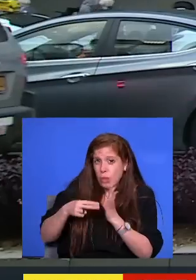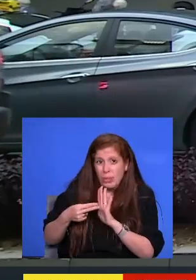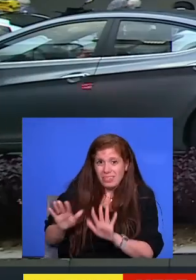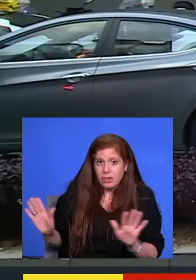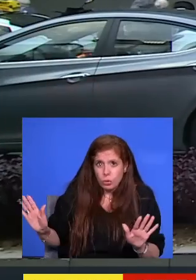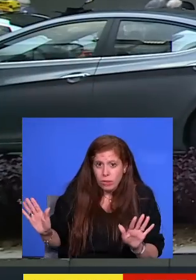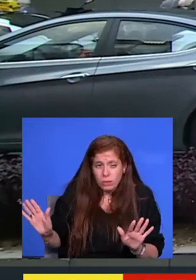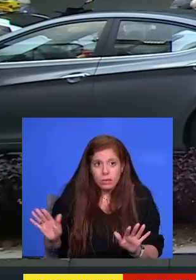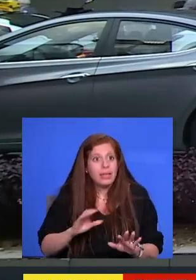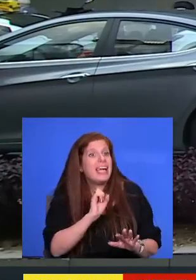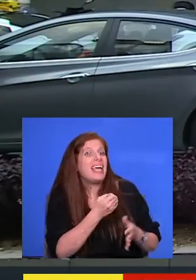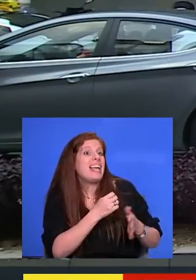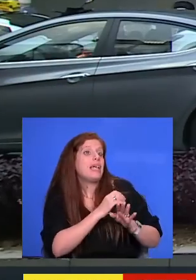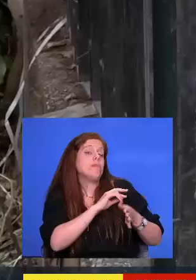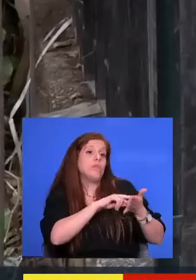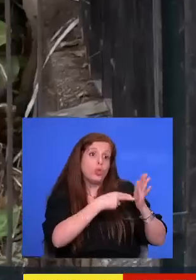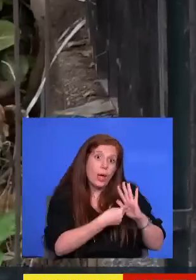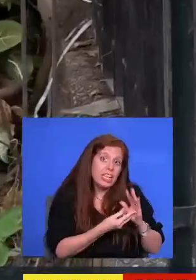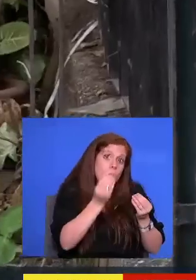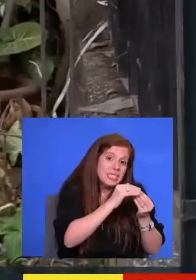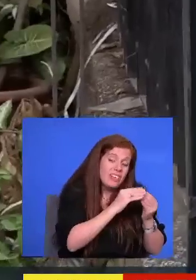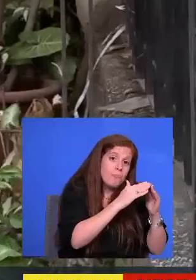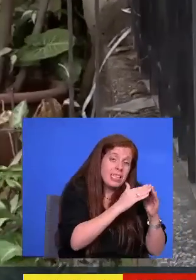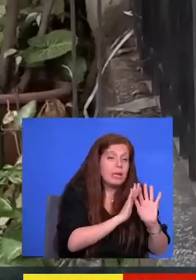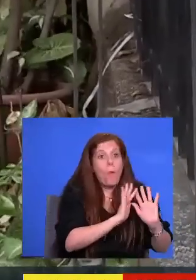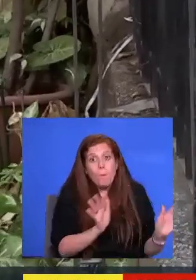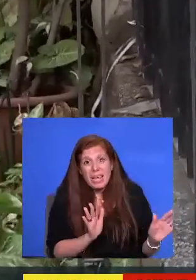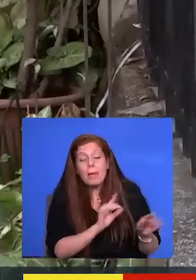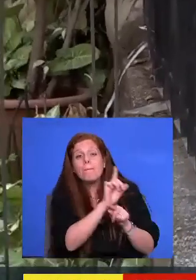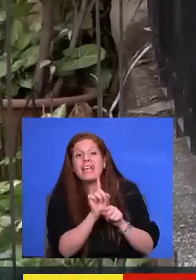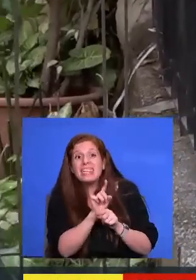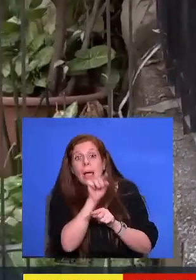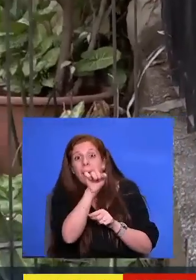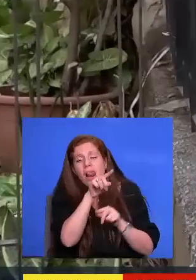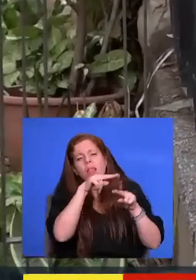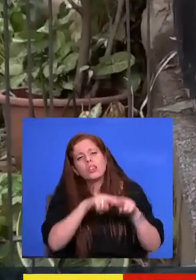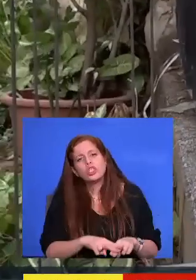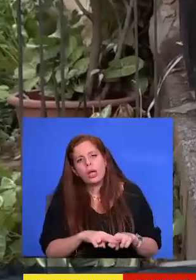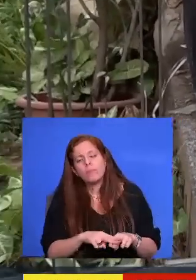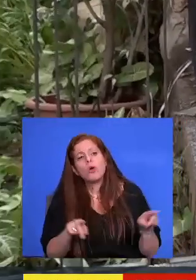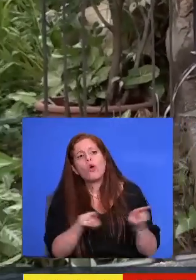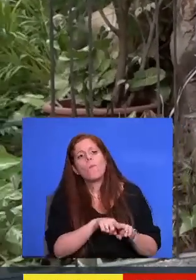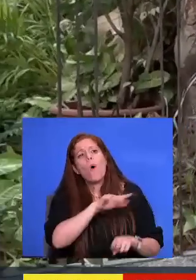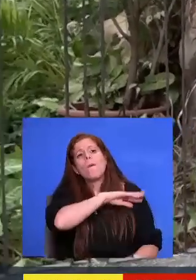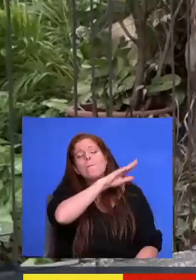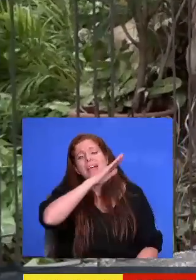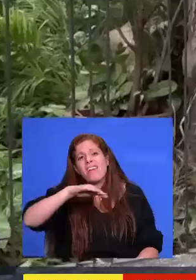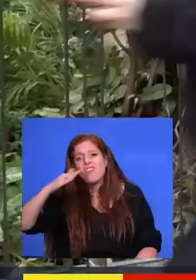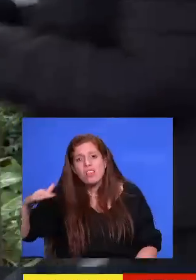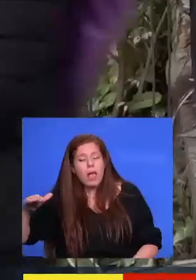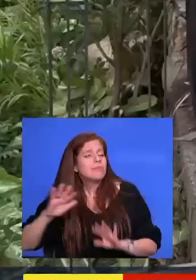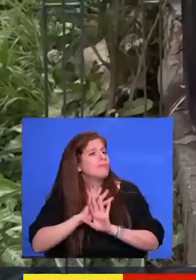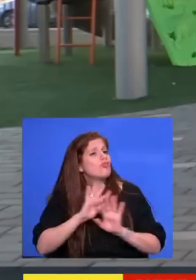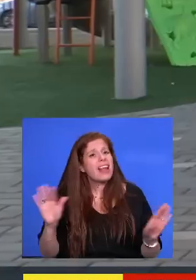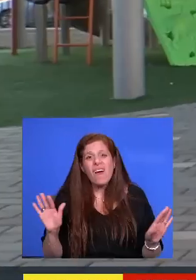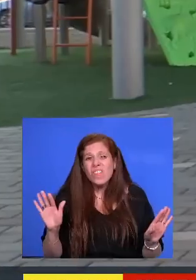אם תוכנית להוסיף עוד ביטנים או בלי, בינתיים אלה הקיימים נשארים. כמו בגבעתיים, שאין בהם אף אחד,